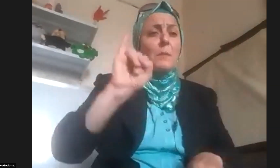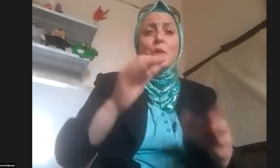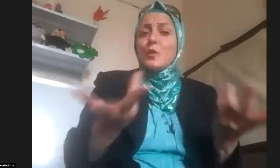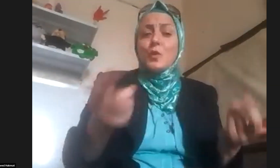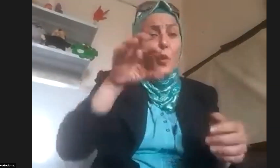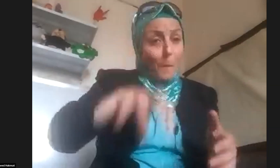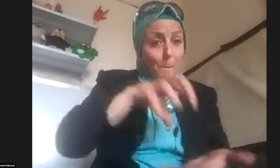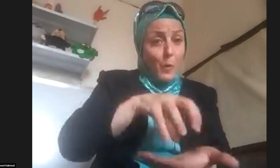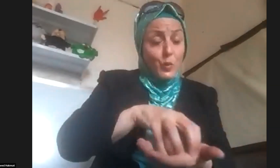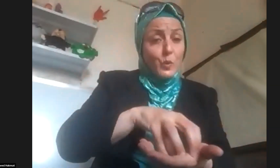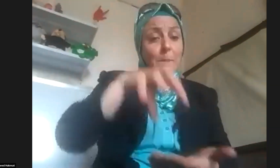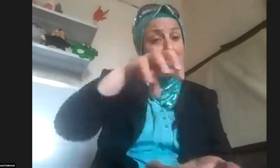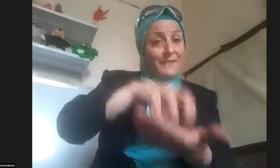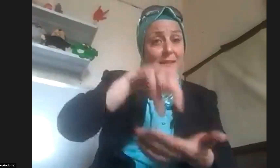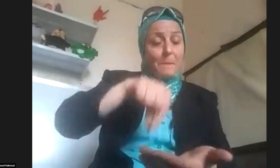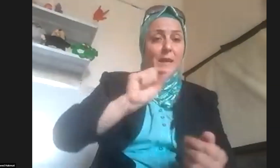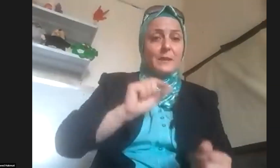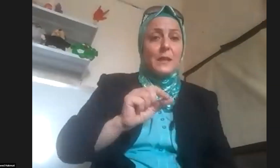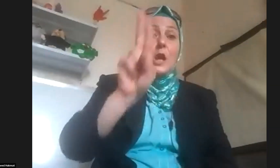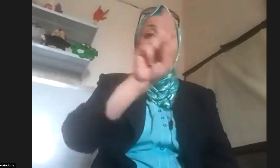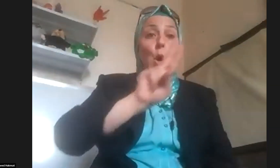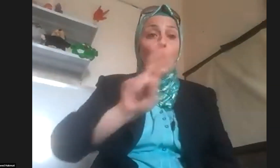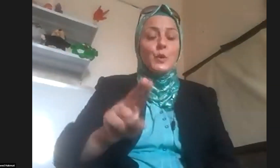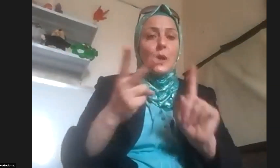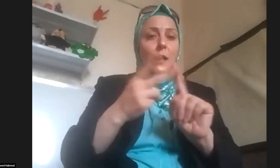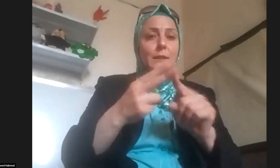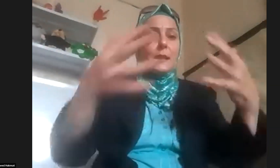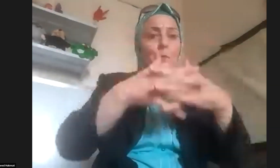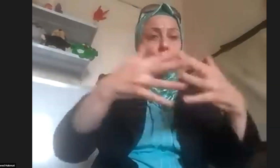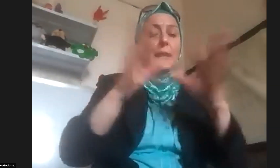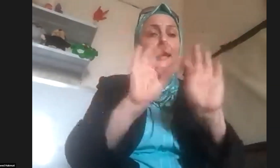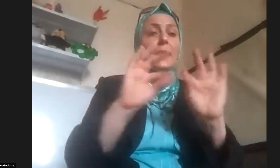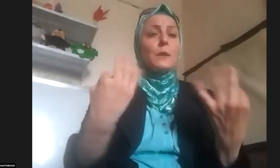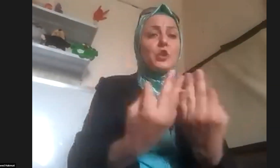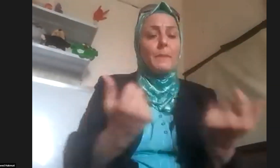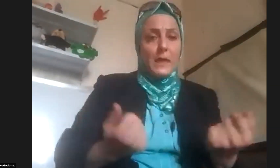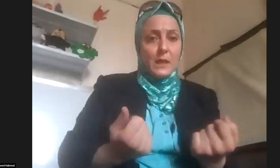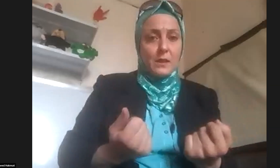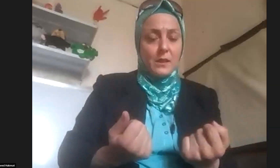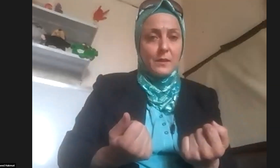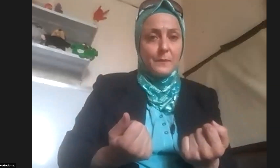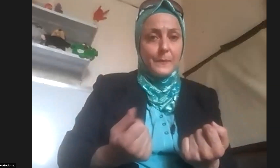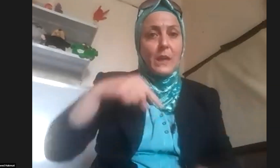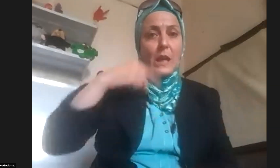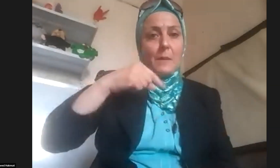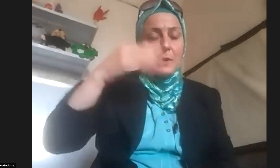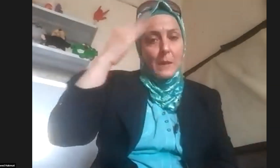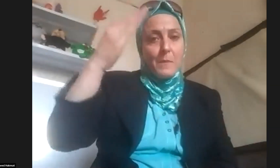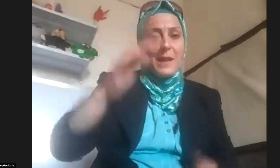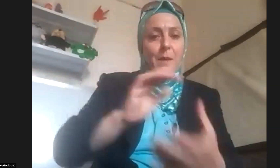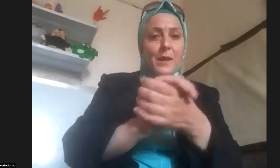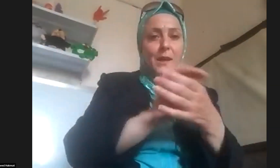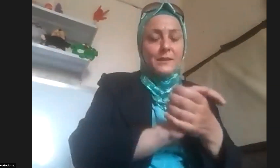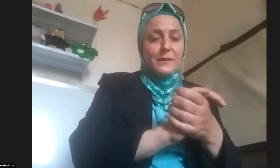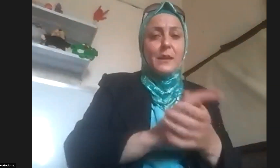نفسه يعني. السؤال الثاني بتكلم عن المشاركة المجتمعية، بيحكي مرحبا أصدقاء، ما هي أفضل طريقة لإنجاح